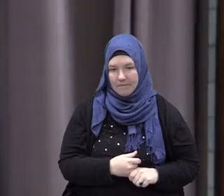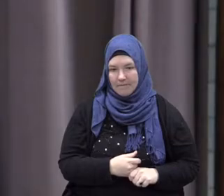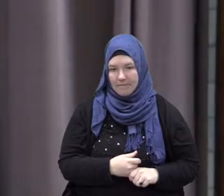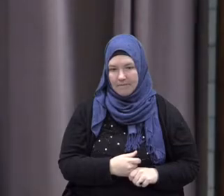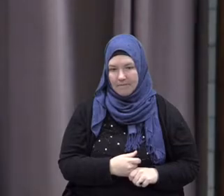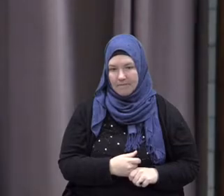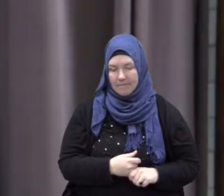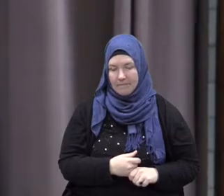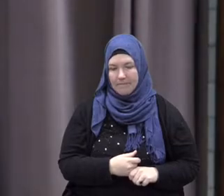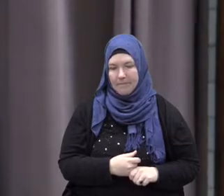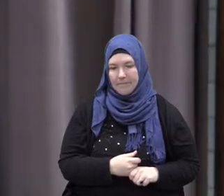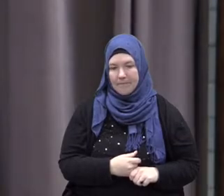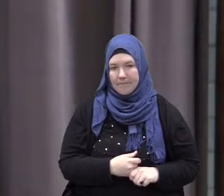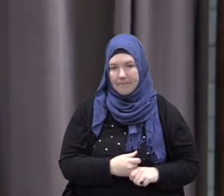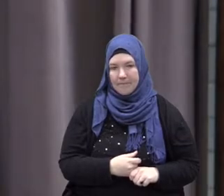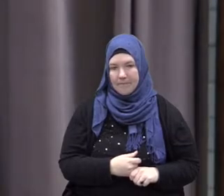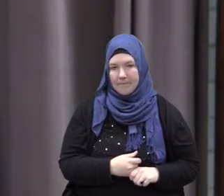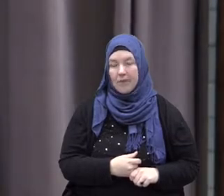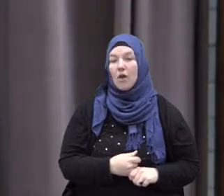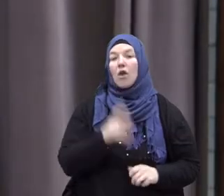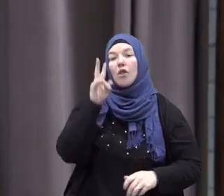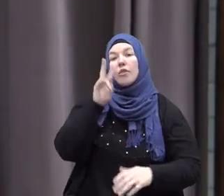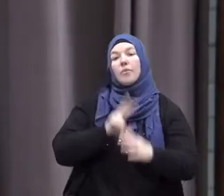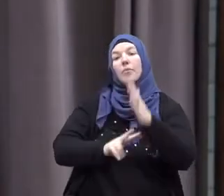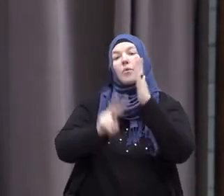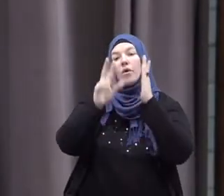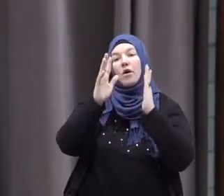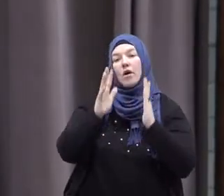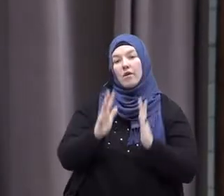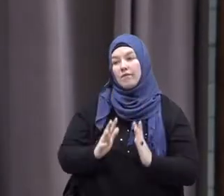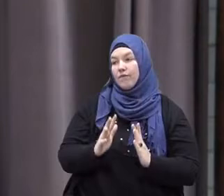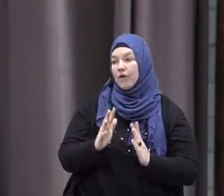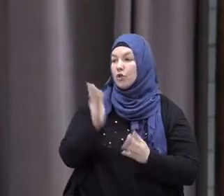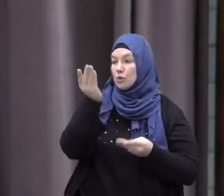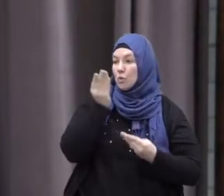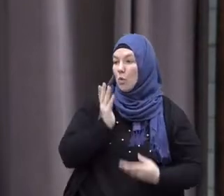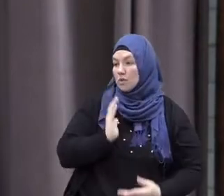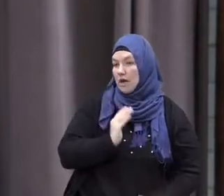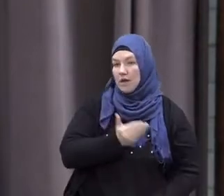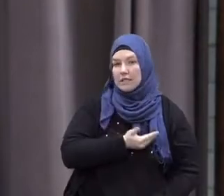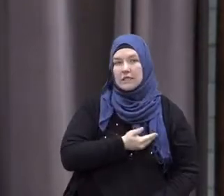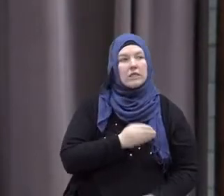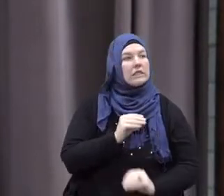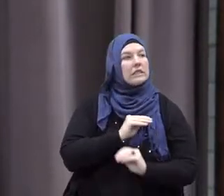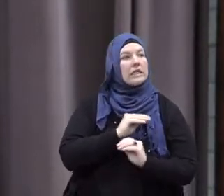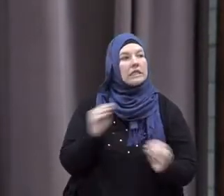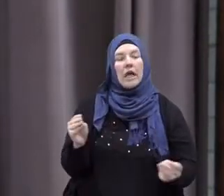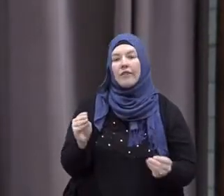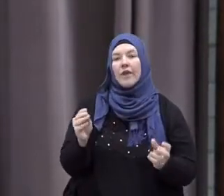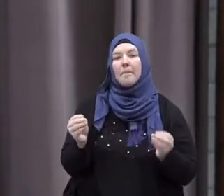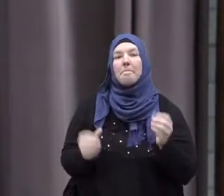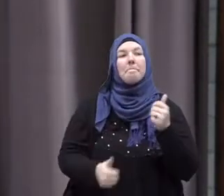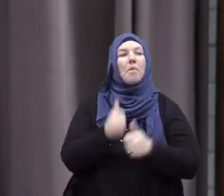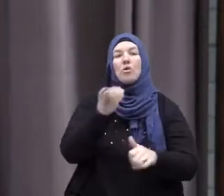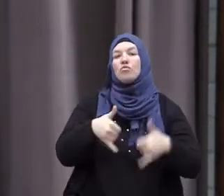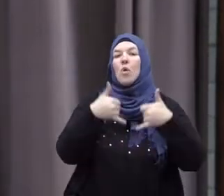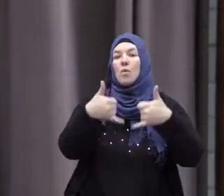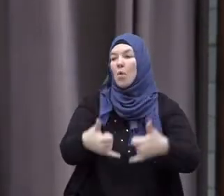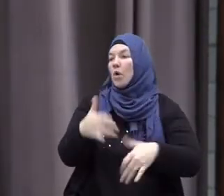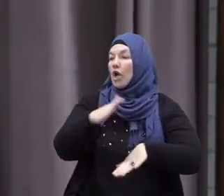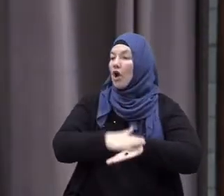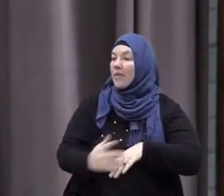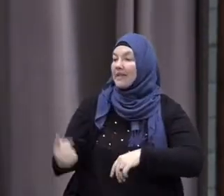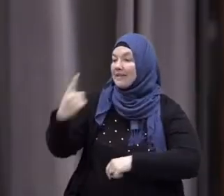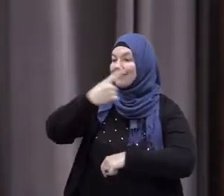high mark. The Prophet ﷺ told us that there is nothing rewarding on the Day of Judgment